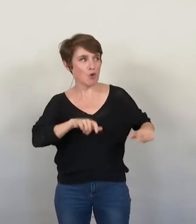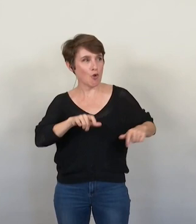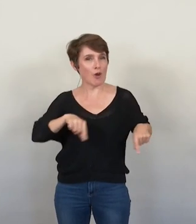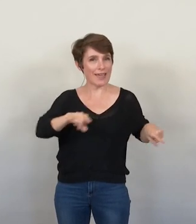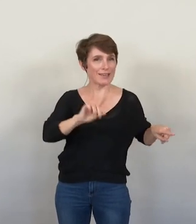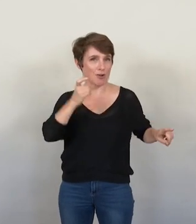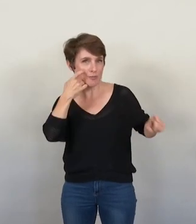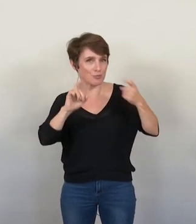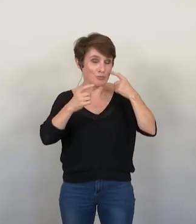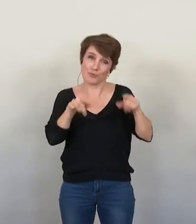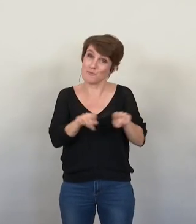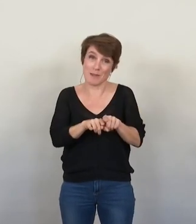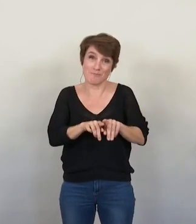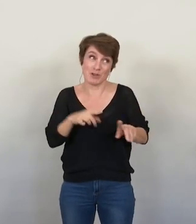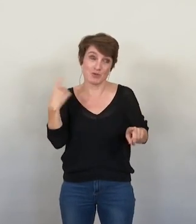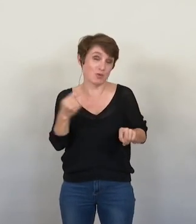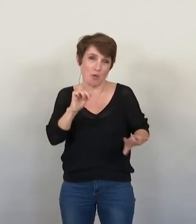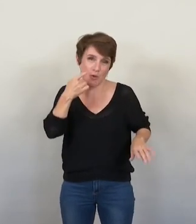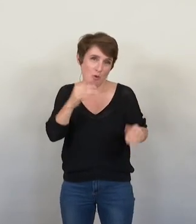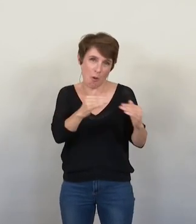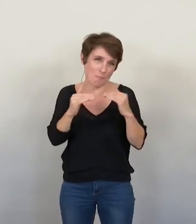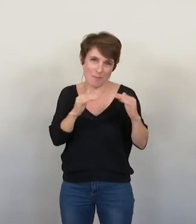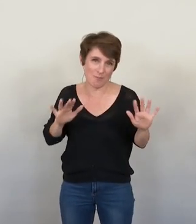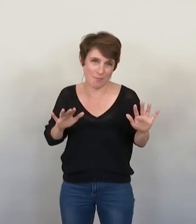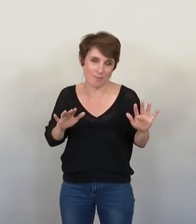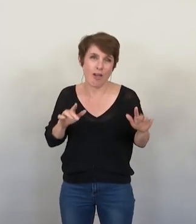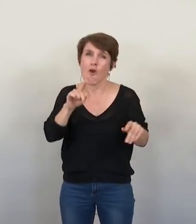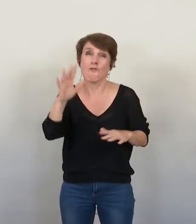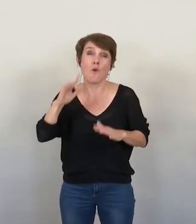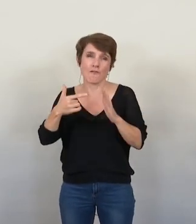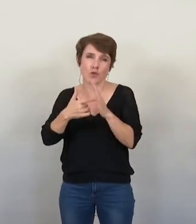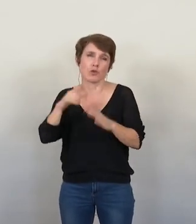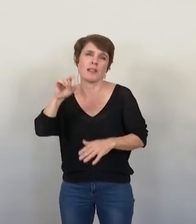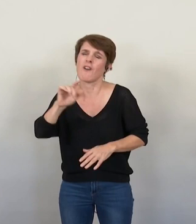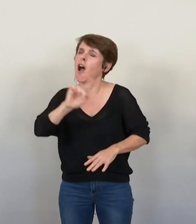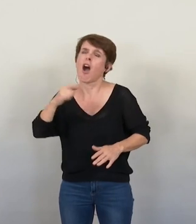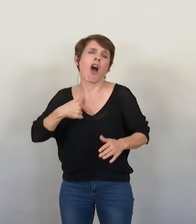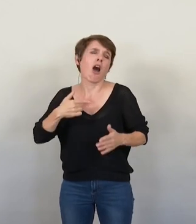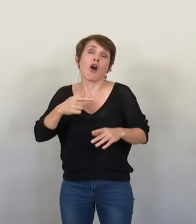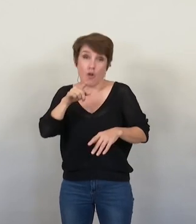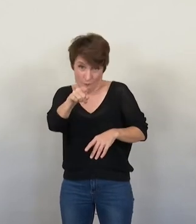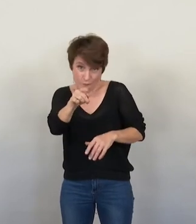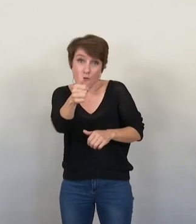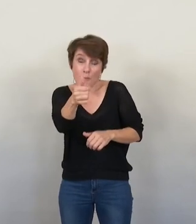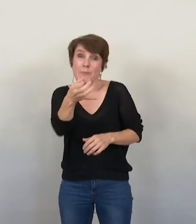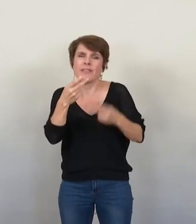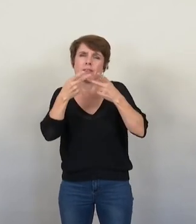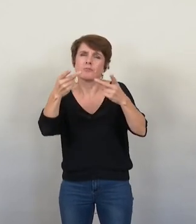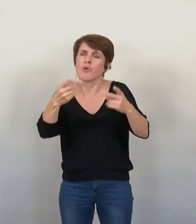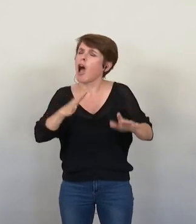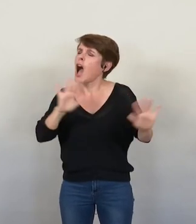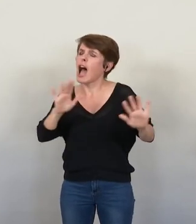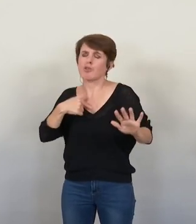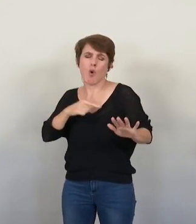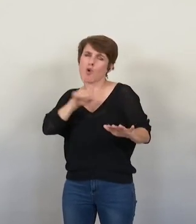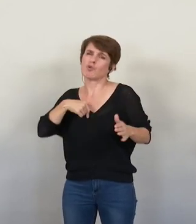entendu les mêmes enregistrements tous que non on ne vendra pas au privé je vous cite décidément vous en avez passé